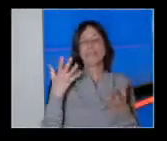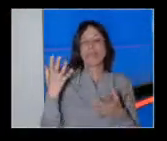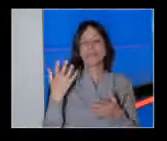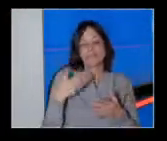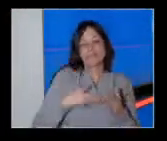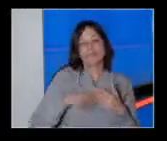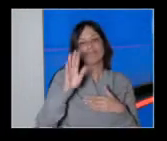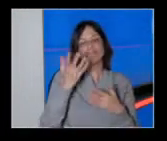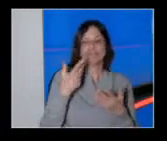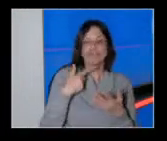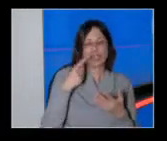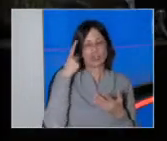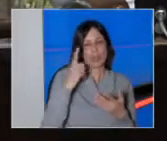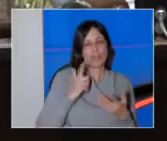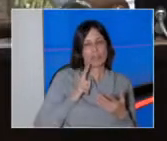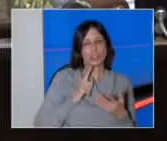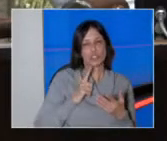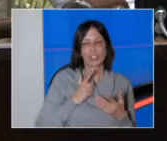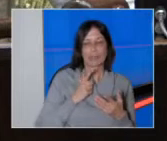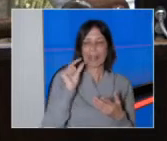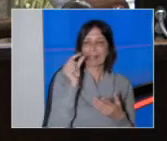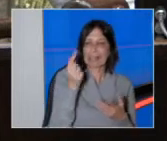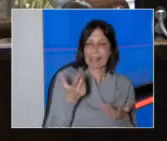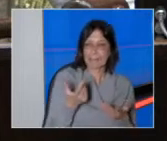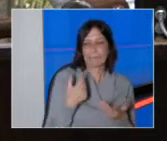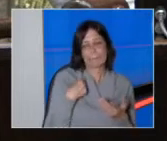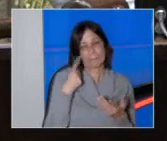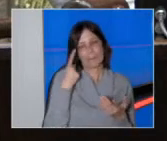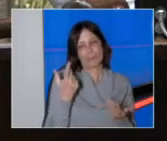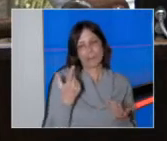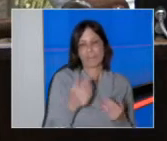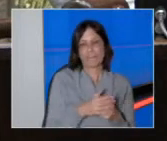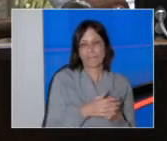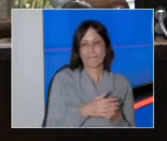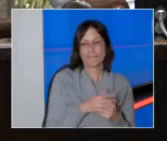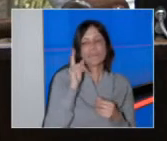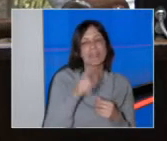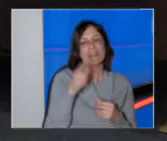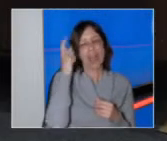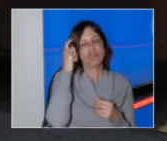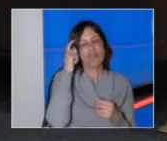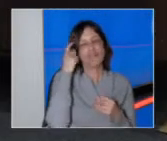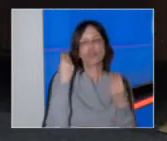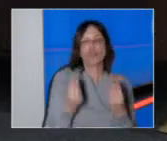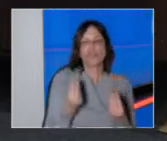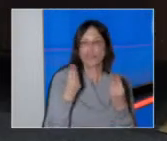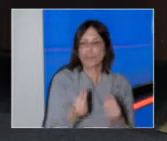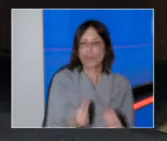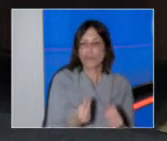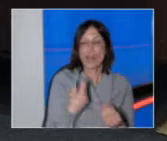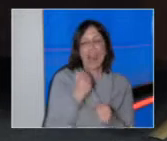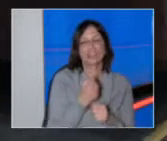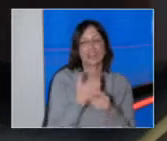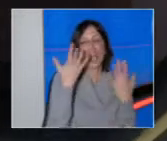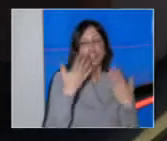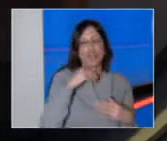האלה, הפרסונליים הקטנים, צריכים, אתה יודע, צריכים לחשוב עליהם טוב טוב, צריכים לעשות איזשהו חשבון